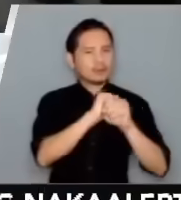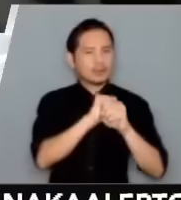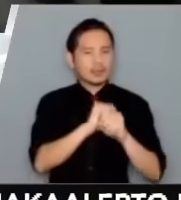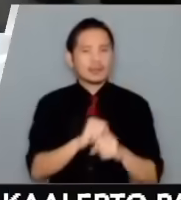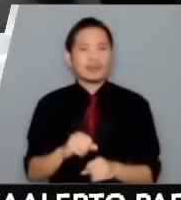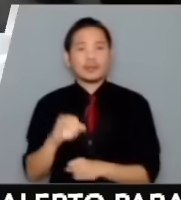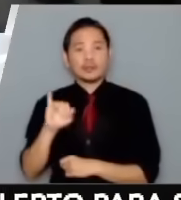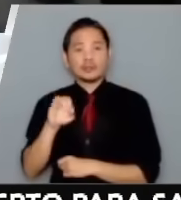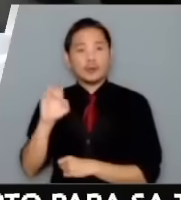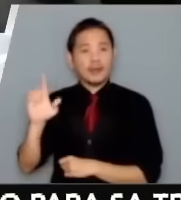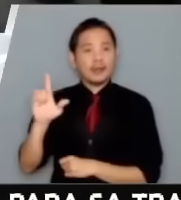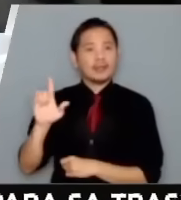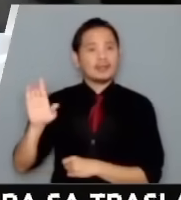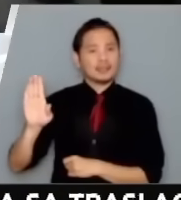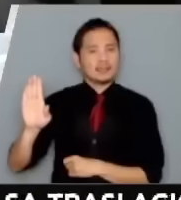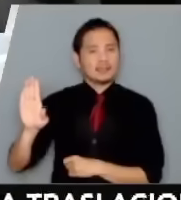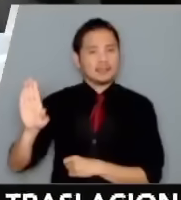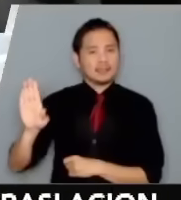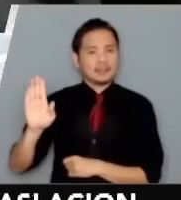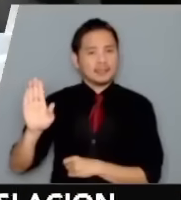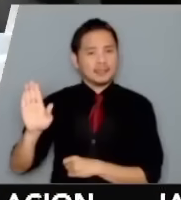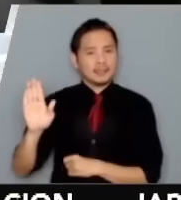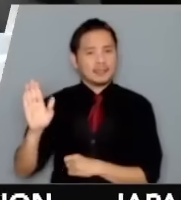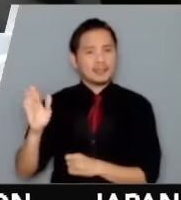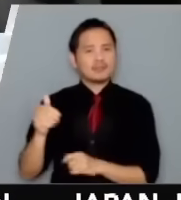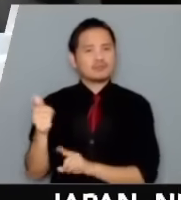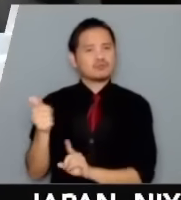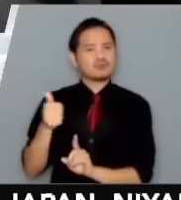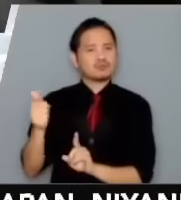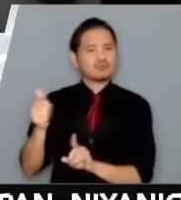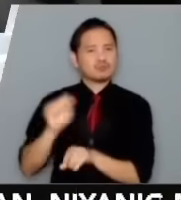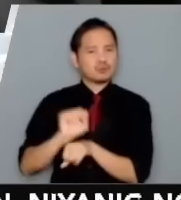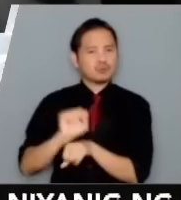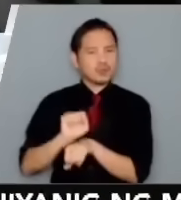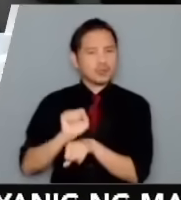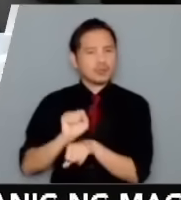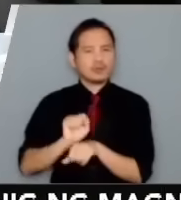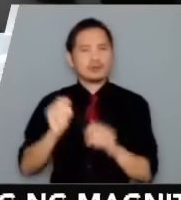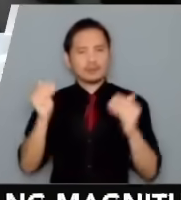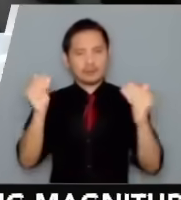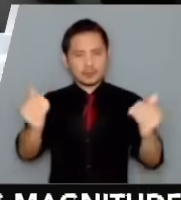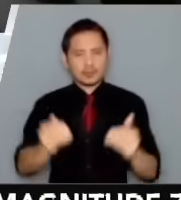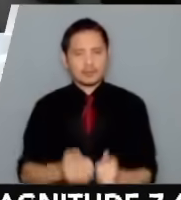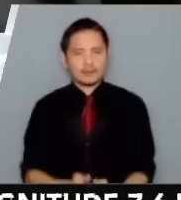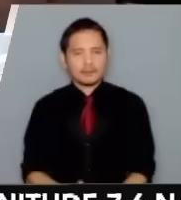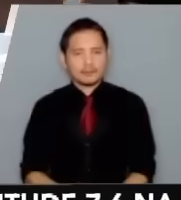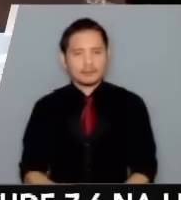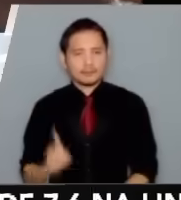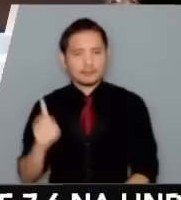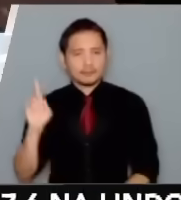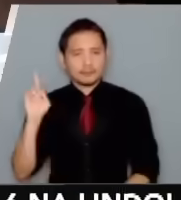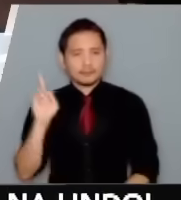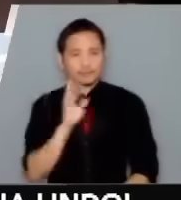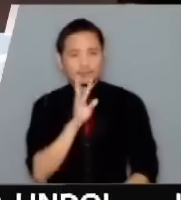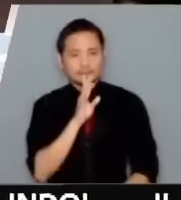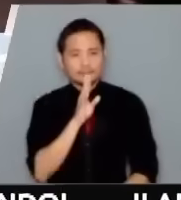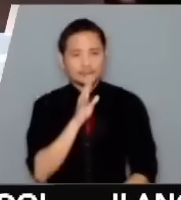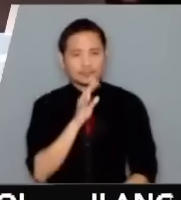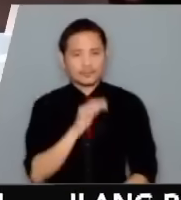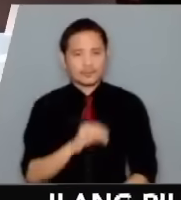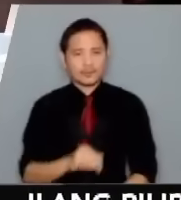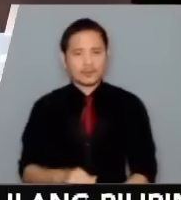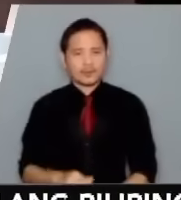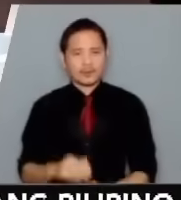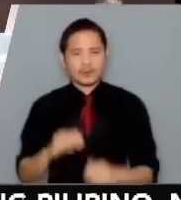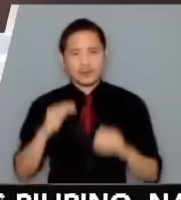Hanggat wala nang huli, sana naman wag muna sila manghuli hanggat sana paraanin muna nila kami makaraos. Ganyan din